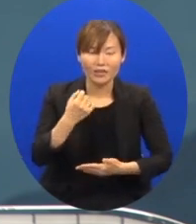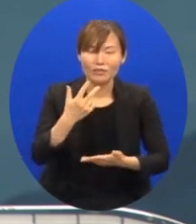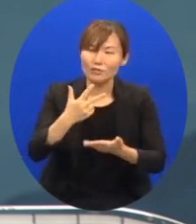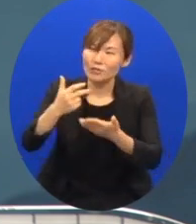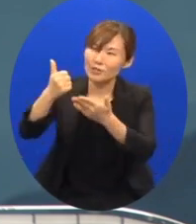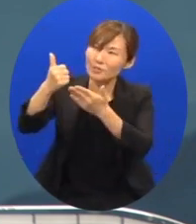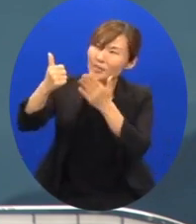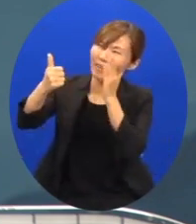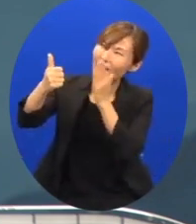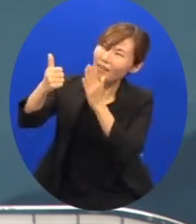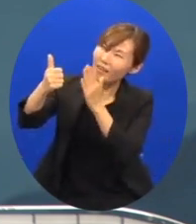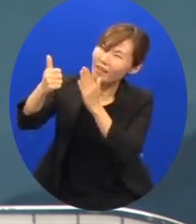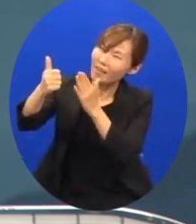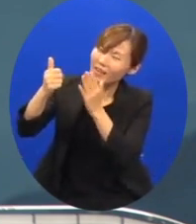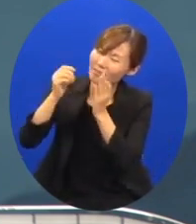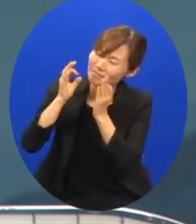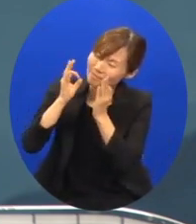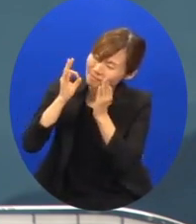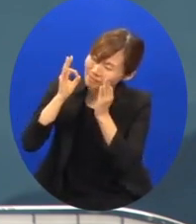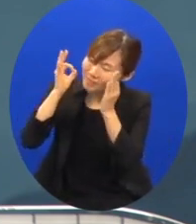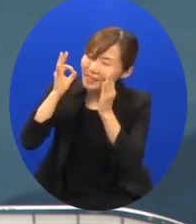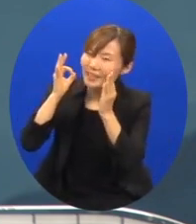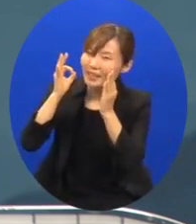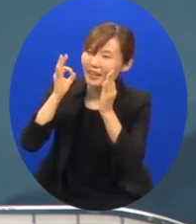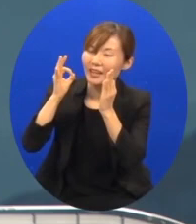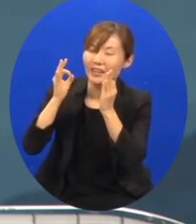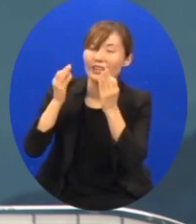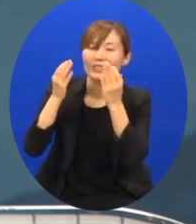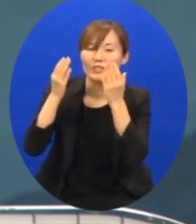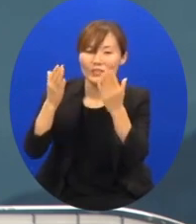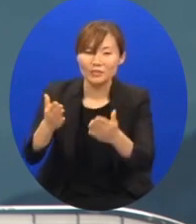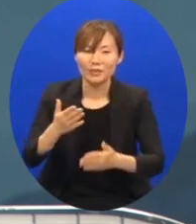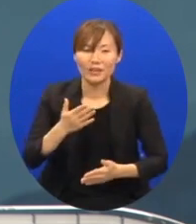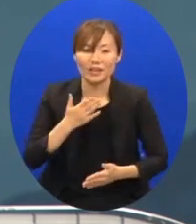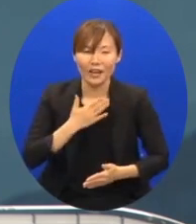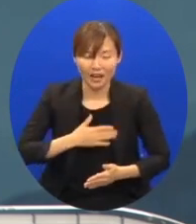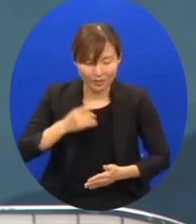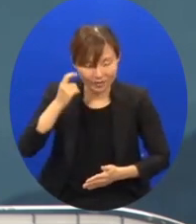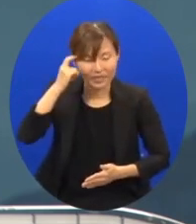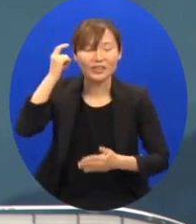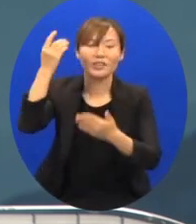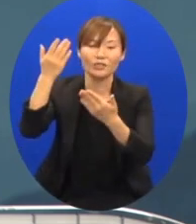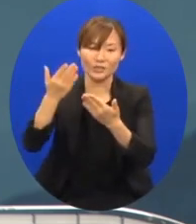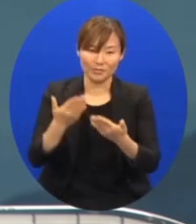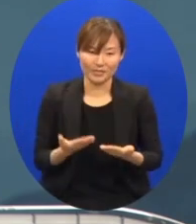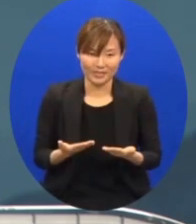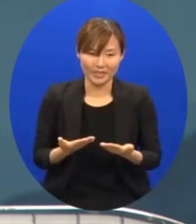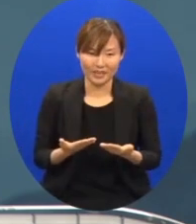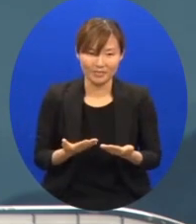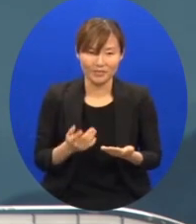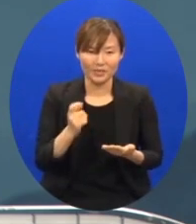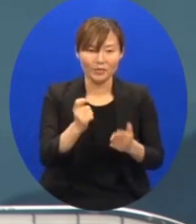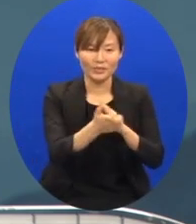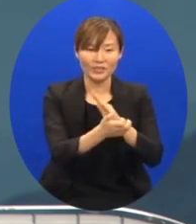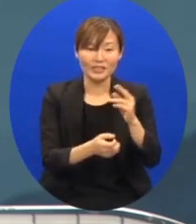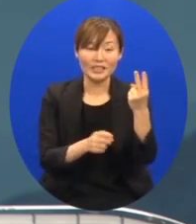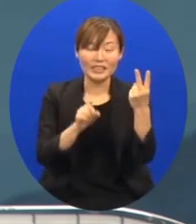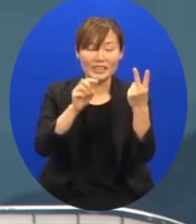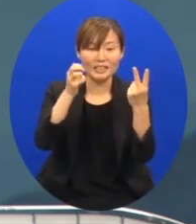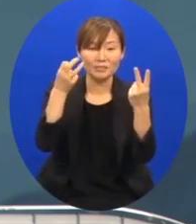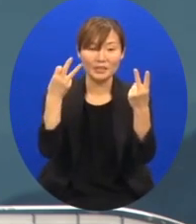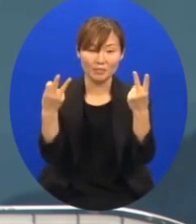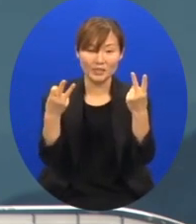반드시 주님이 그 것을 여러분에게 알게 하시는 13절 말씀 부터 보겠습니다 우리가 이 선물들을 마라 두